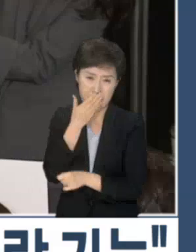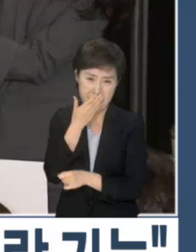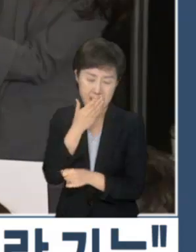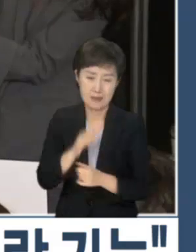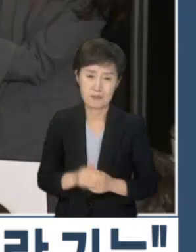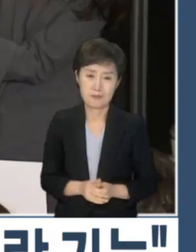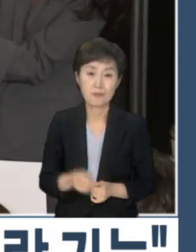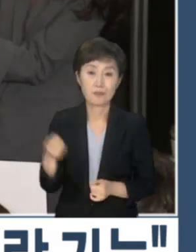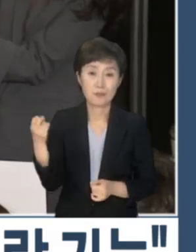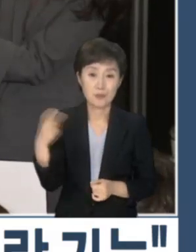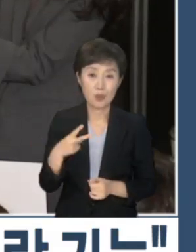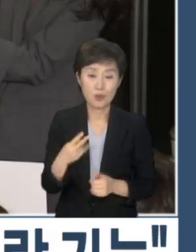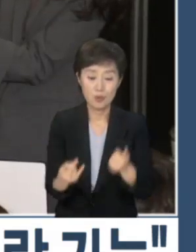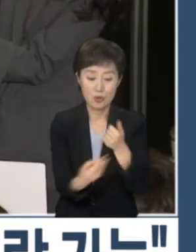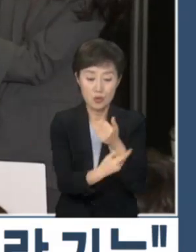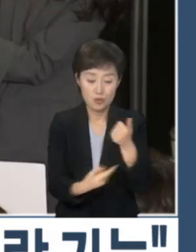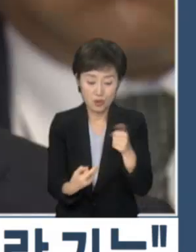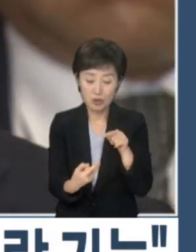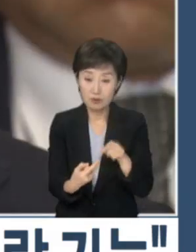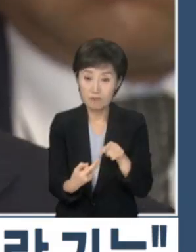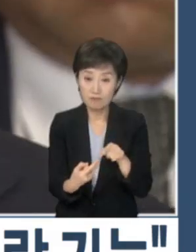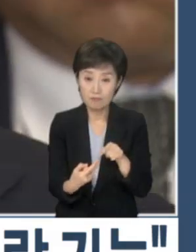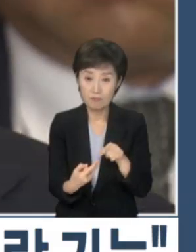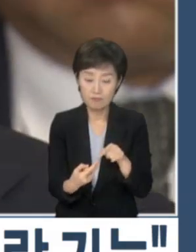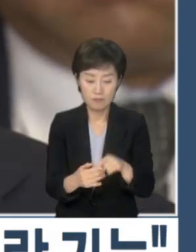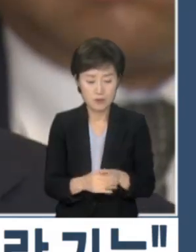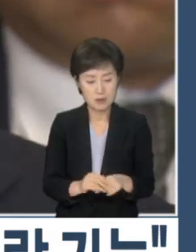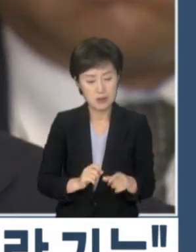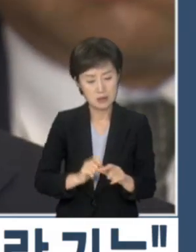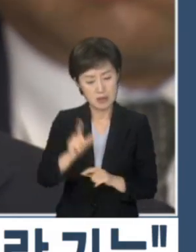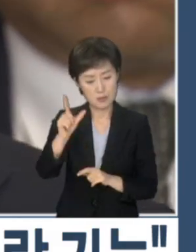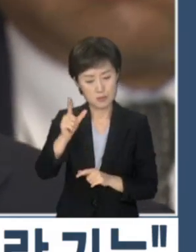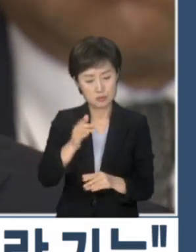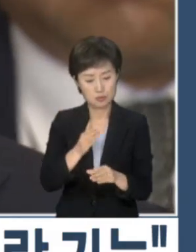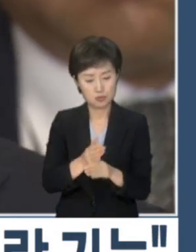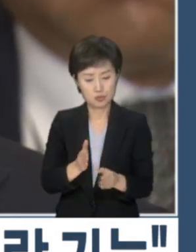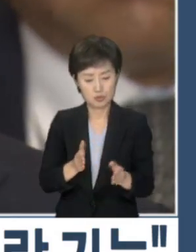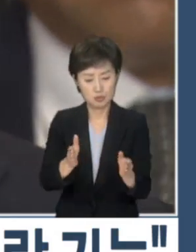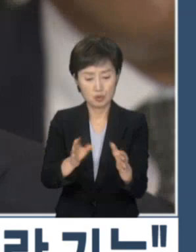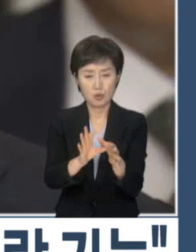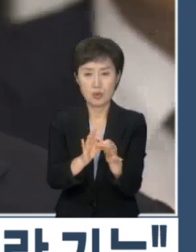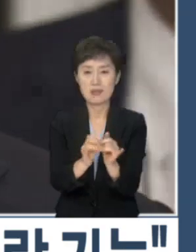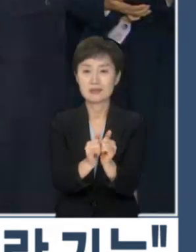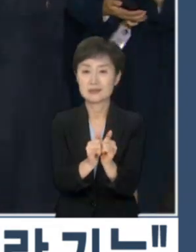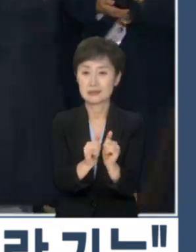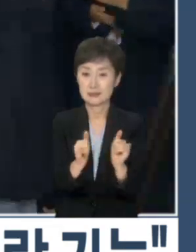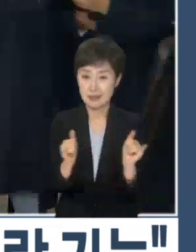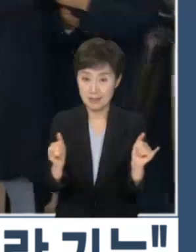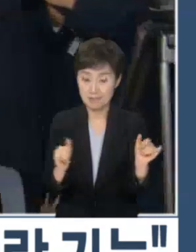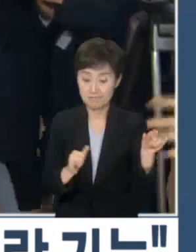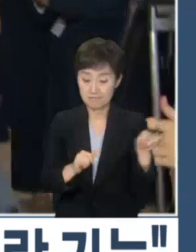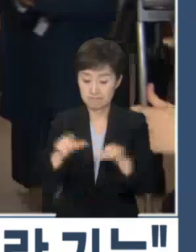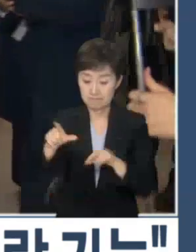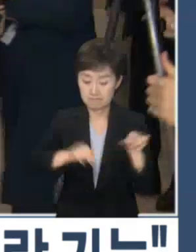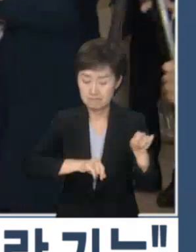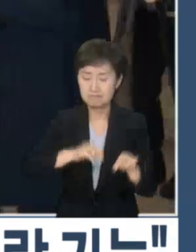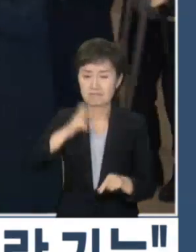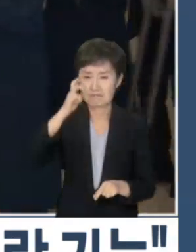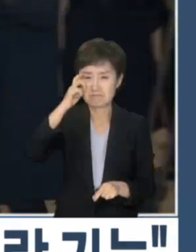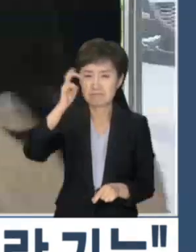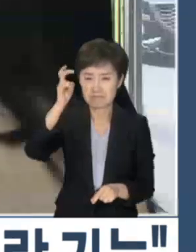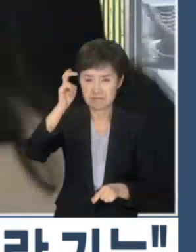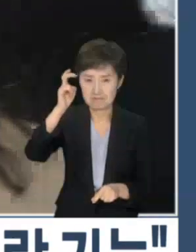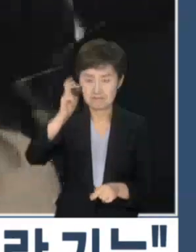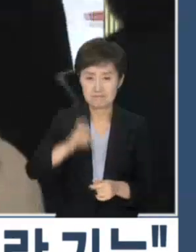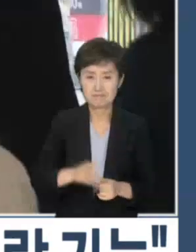아마 혁신위원들도 대체로 보면은 중도층의 소구력이 강한 그런 분들이로